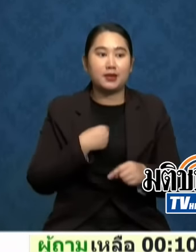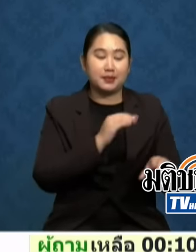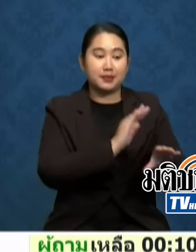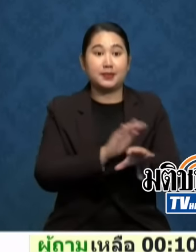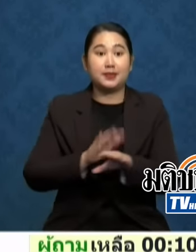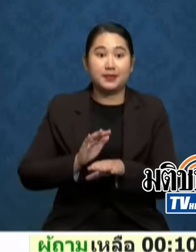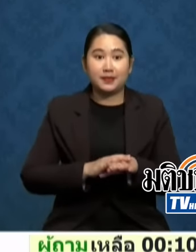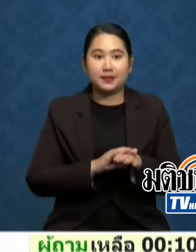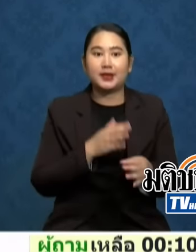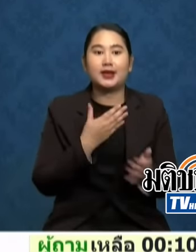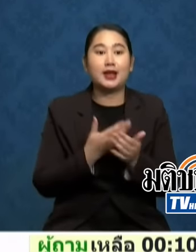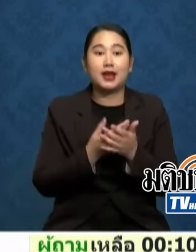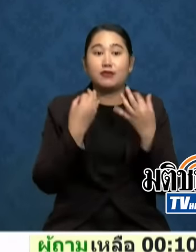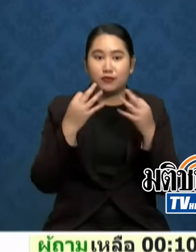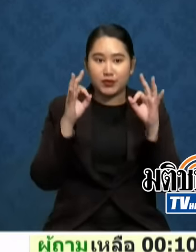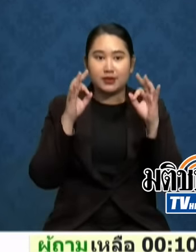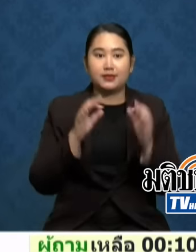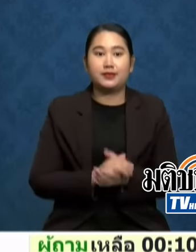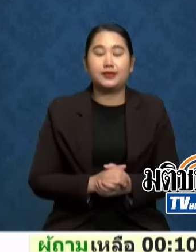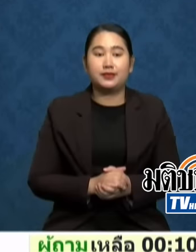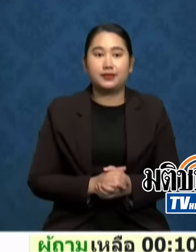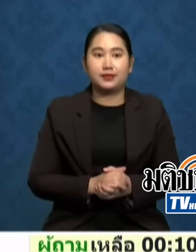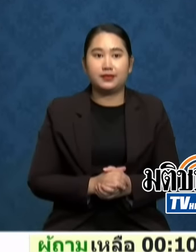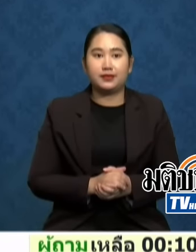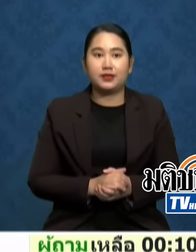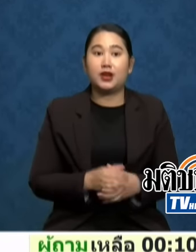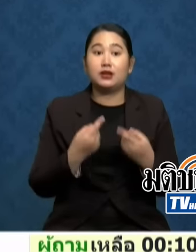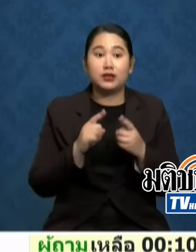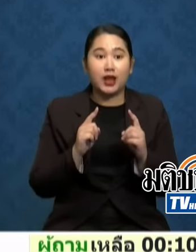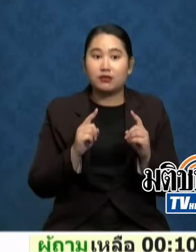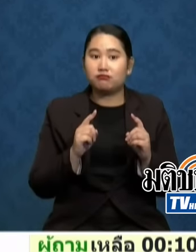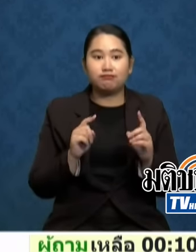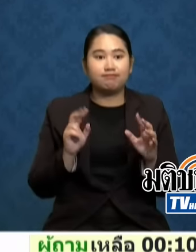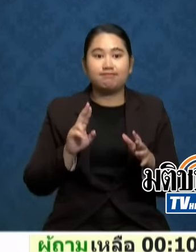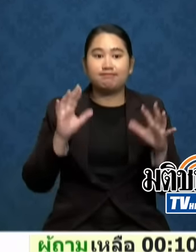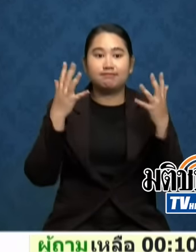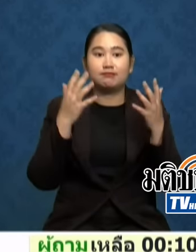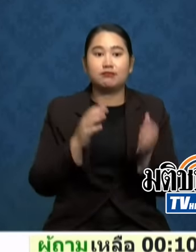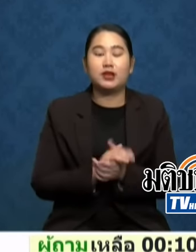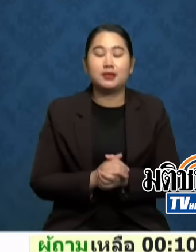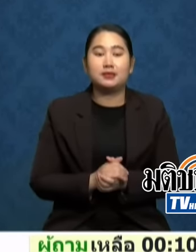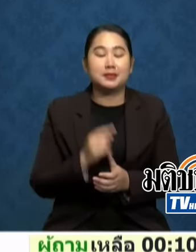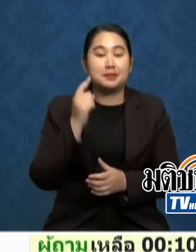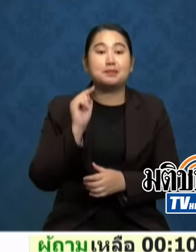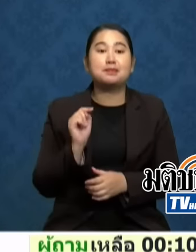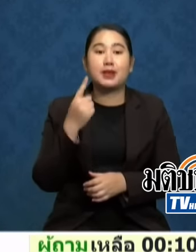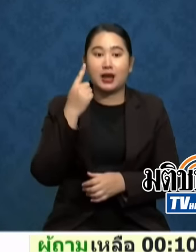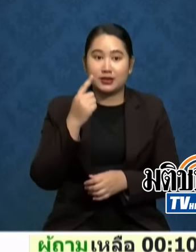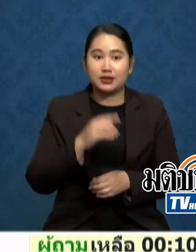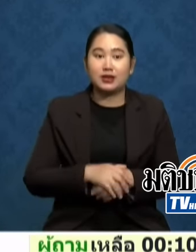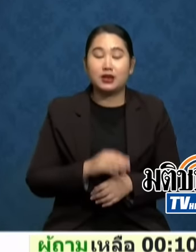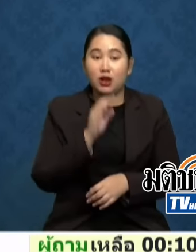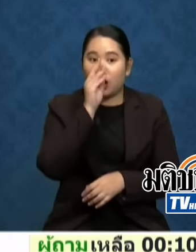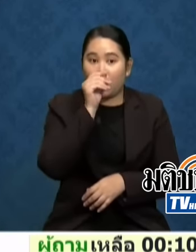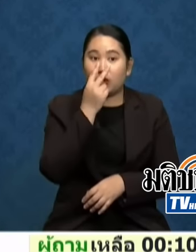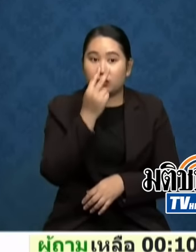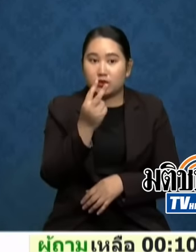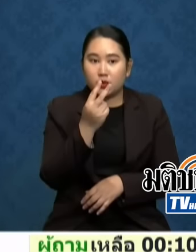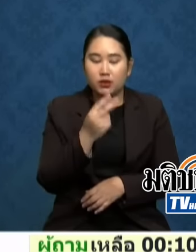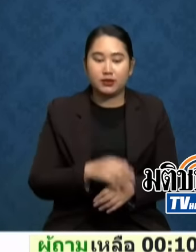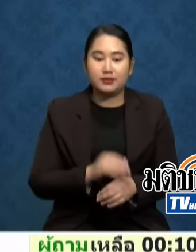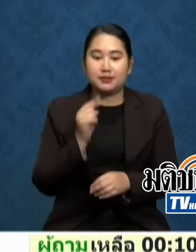จ้งเตือนโดยไม่คิดค่าใช้จ่ายแต่เรากลับไม่เคยใช้เราเพิ่งมาเริ่มใช้กันแล้วทีนี้ลองมาดูครับเราเริ่มใช้แ